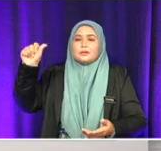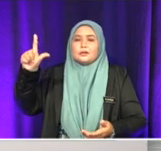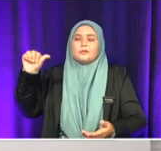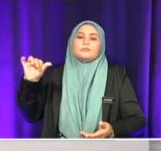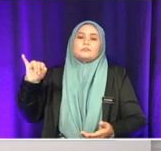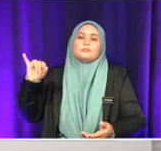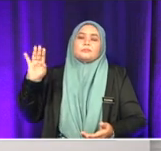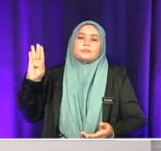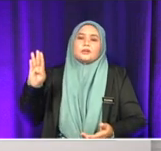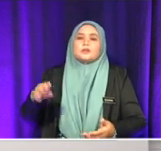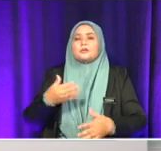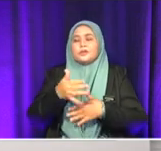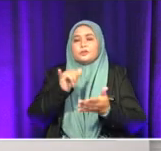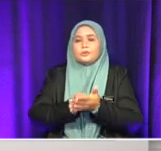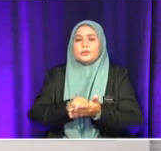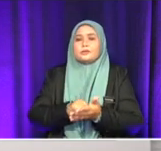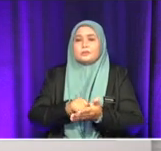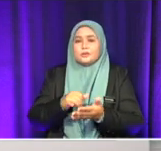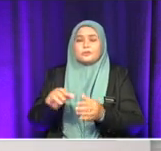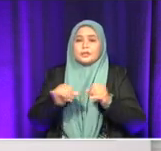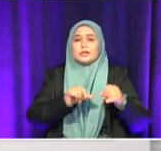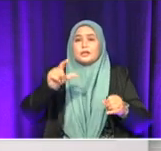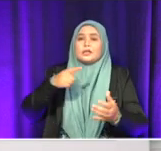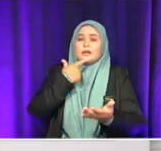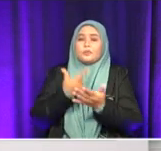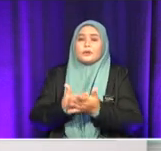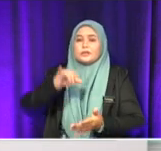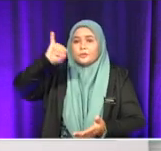mengenai laporan jawatan kuasa kabinet